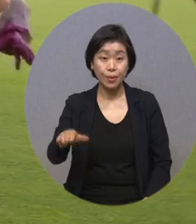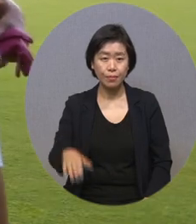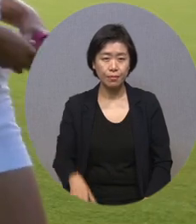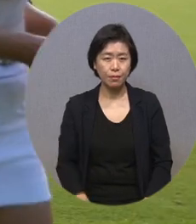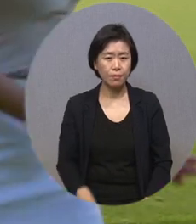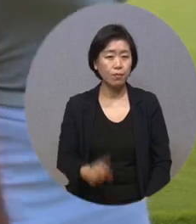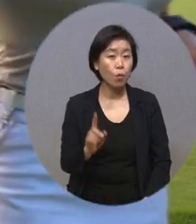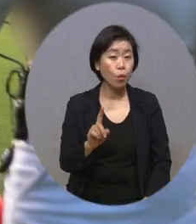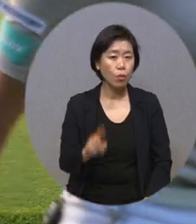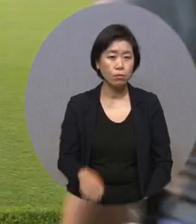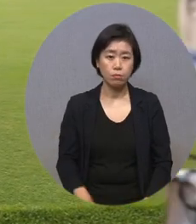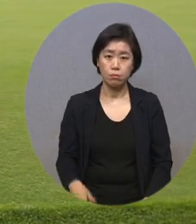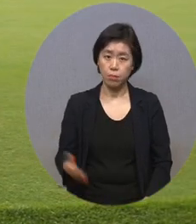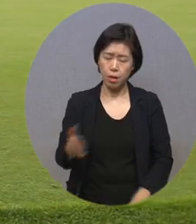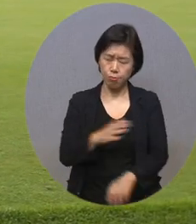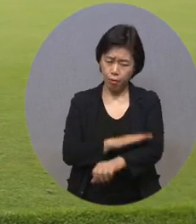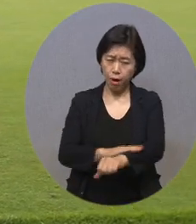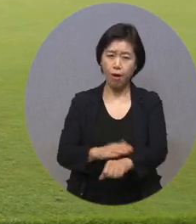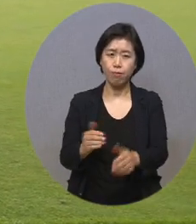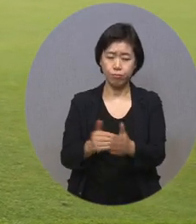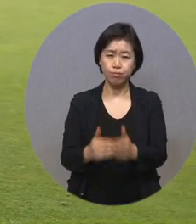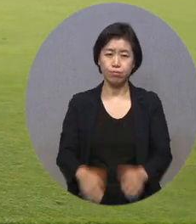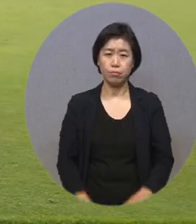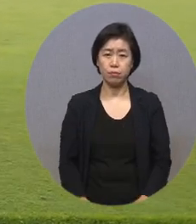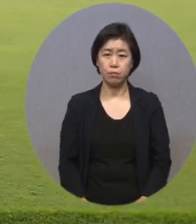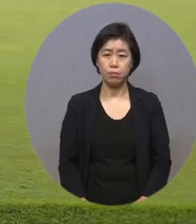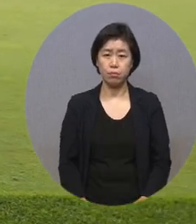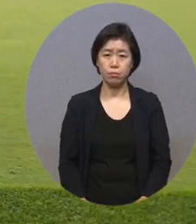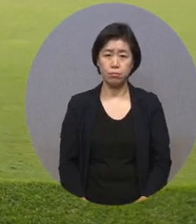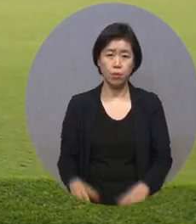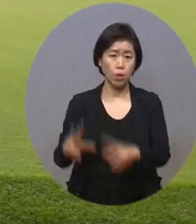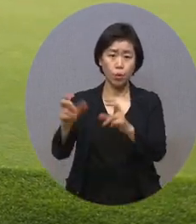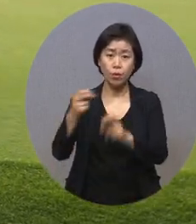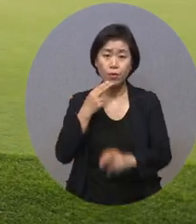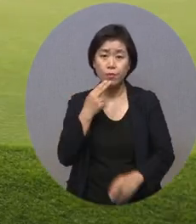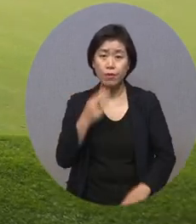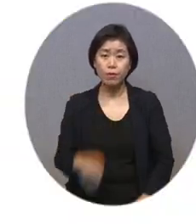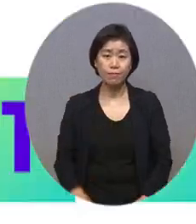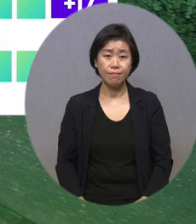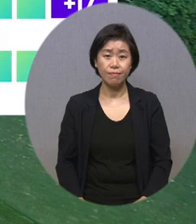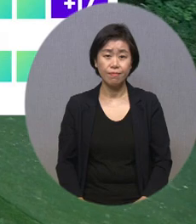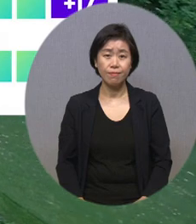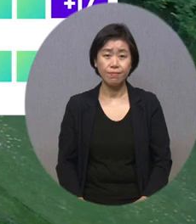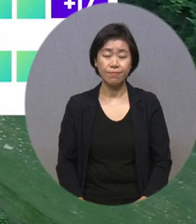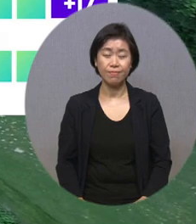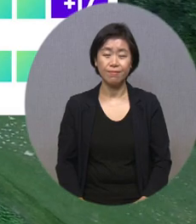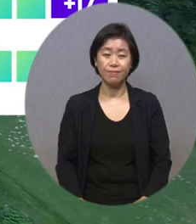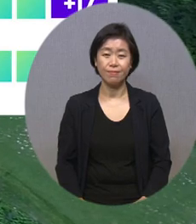완전 잘했다! 아, 왜 안 돼? 야, 왜 공이 없어? 다른 기억들을 잊어.